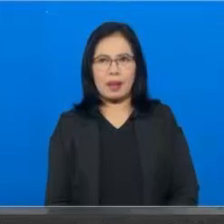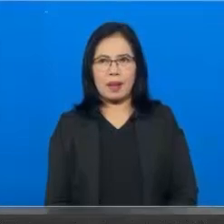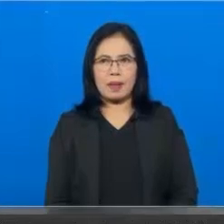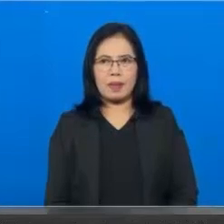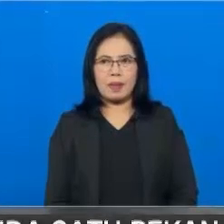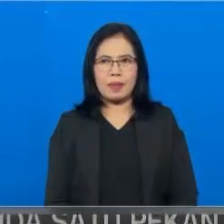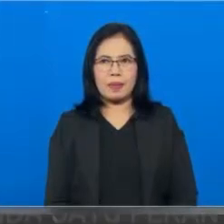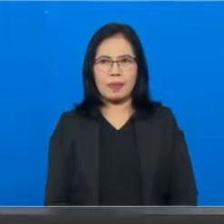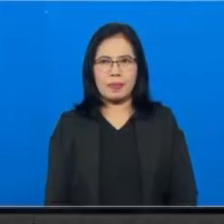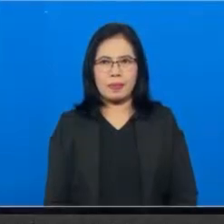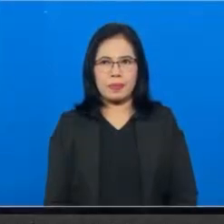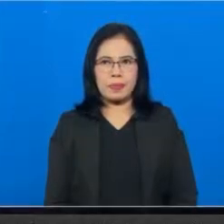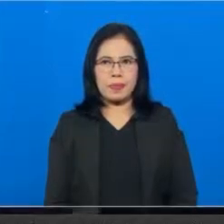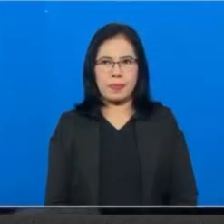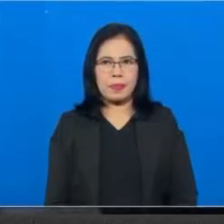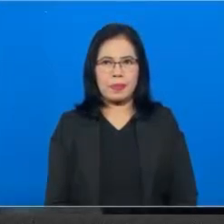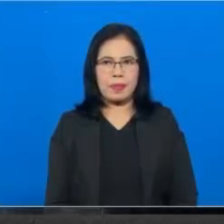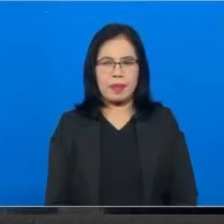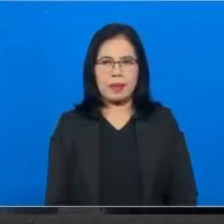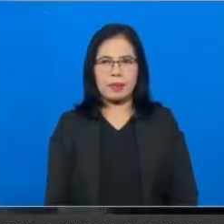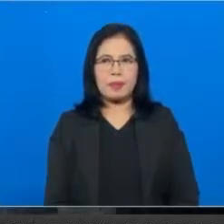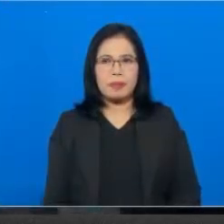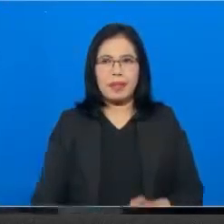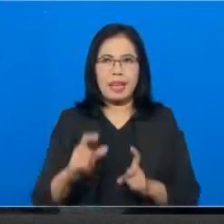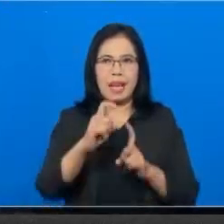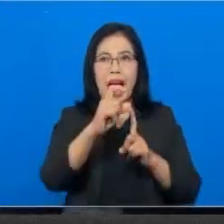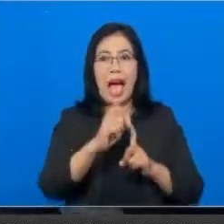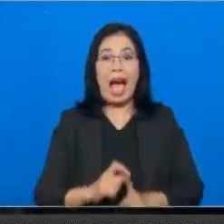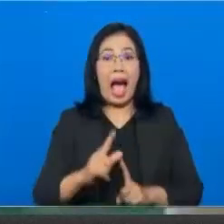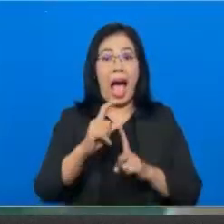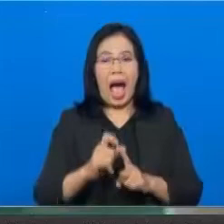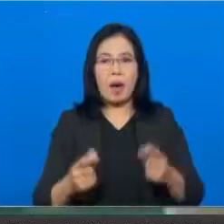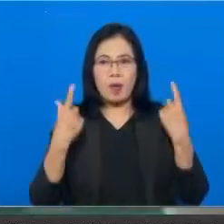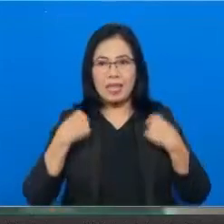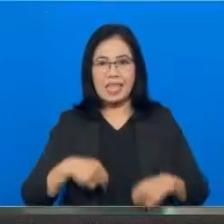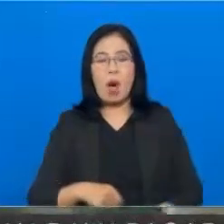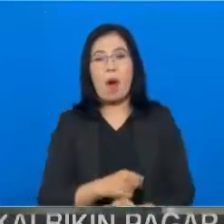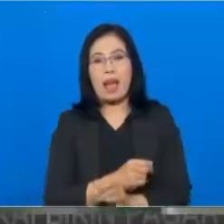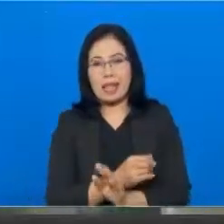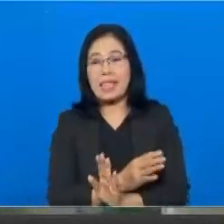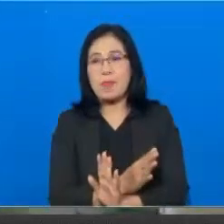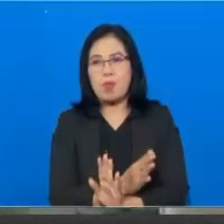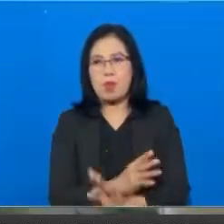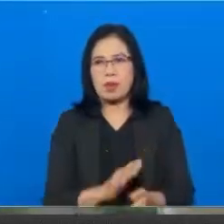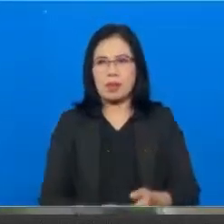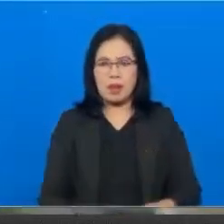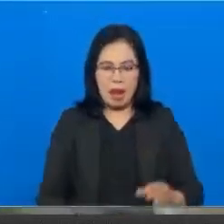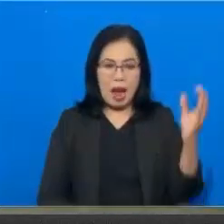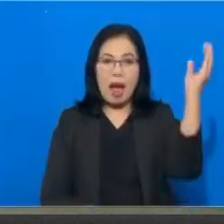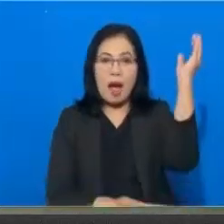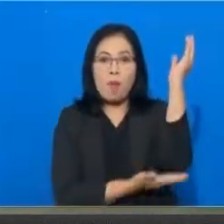Sejumlah petani di Desa Sukowiono, Kecamatan Padas, Ngawi, Jawa Timur, mengumpulkan bonggol pisang dan sayuran sebagai bahan untuk dijadikan